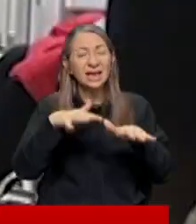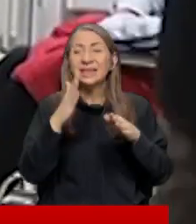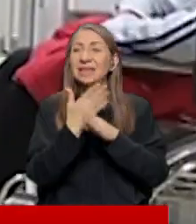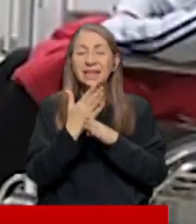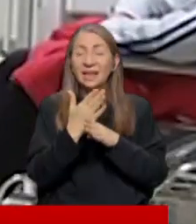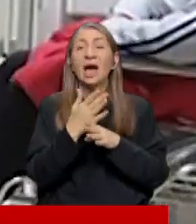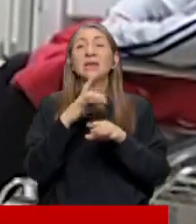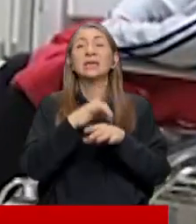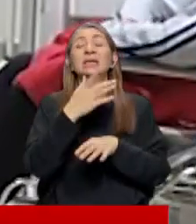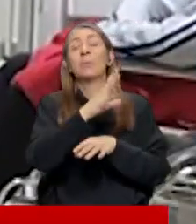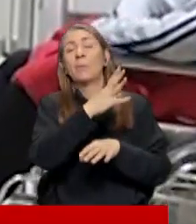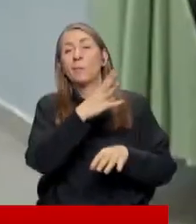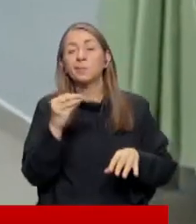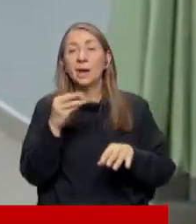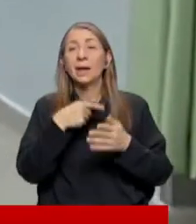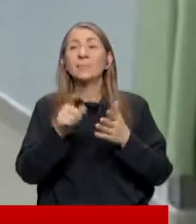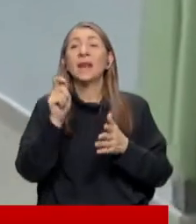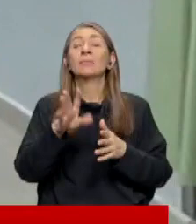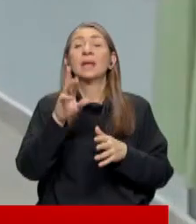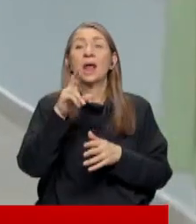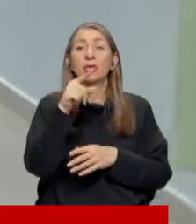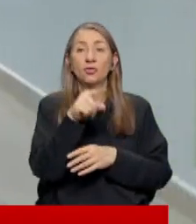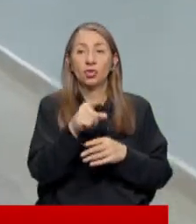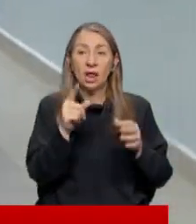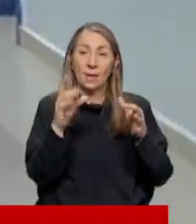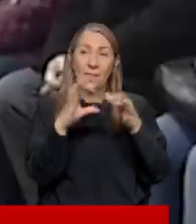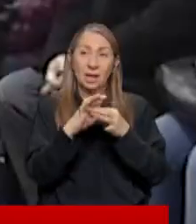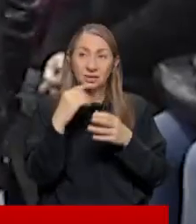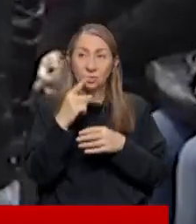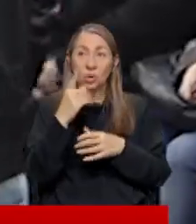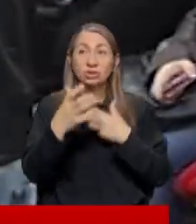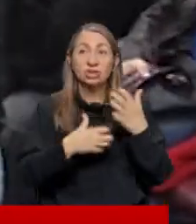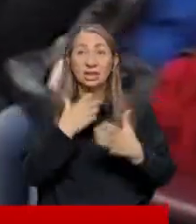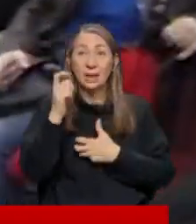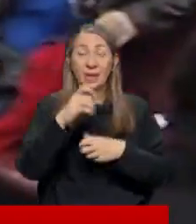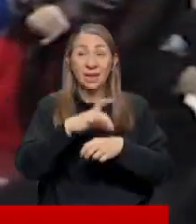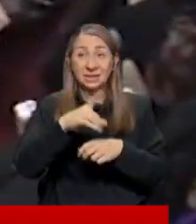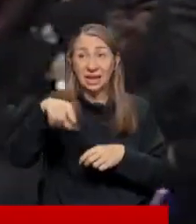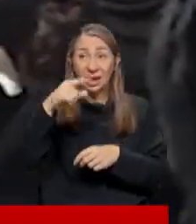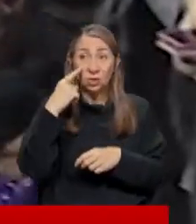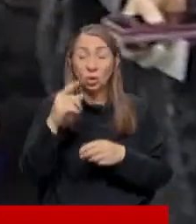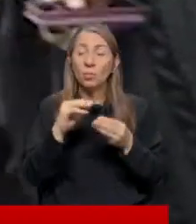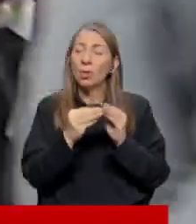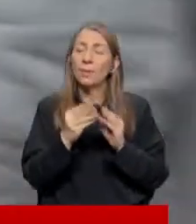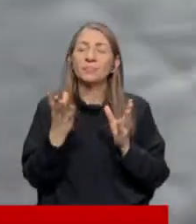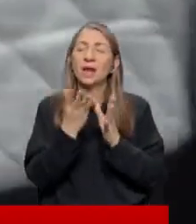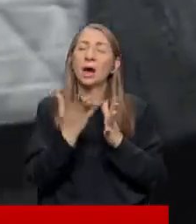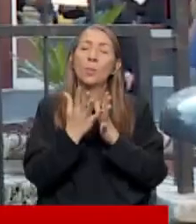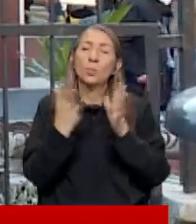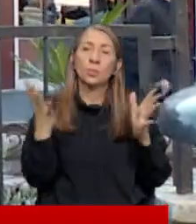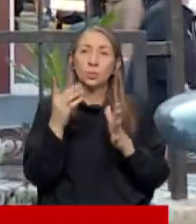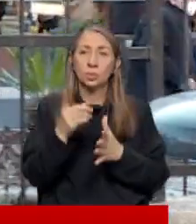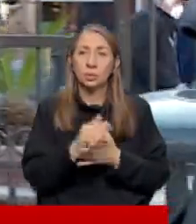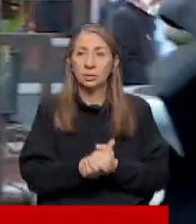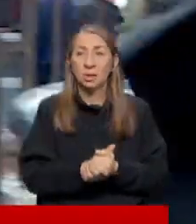hastaların gitmediği halde iptal etmedikleri randevulara bağlamıştı ama o çileği çeken hastalara göre sorun çok daha derin